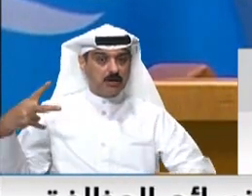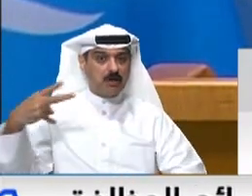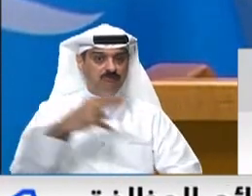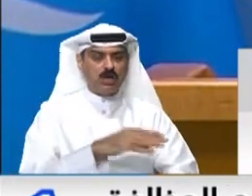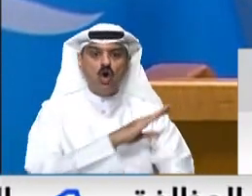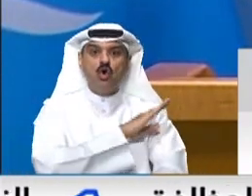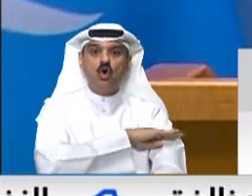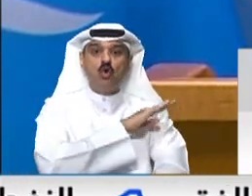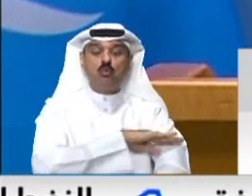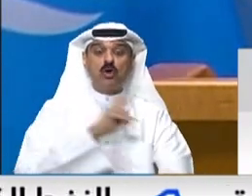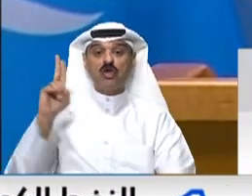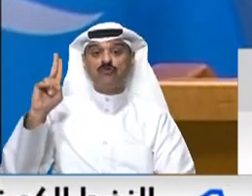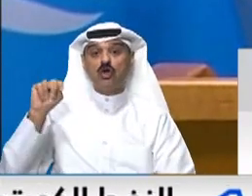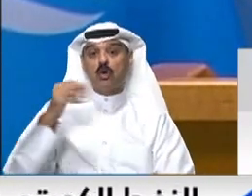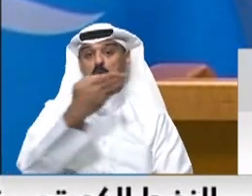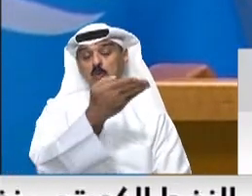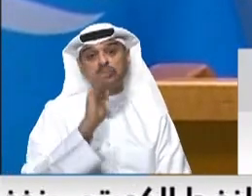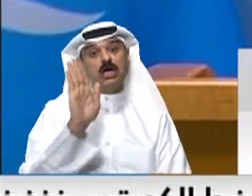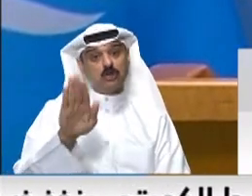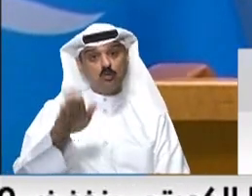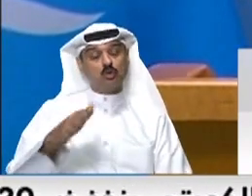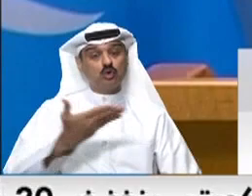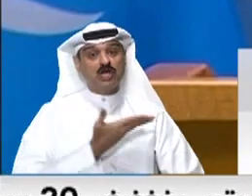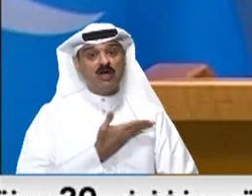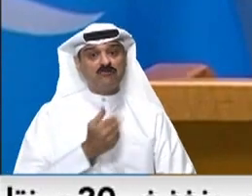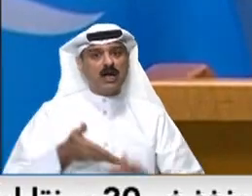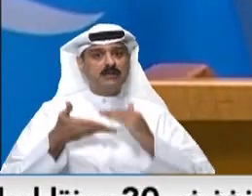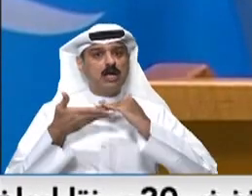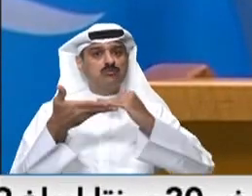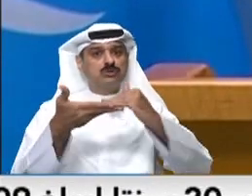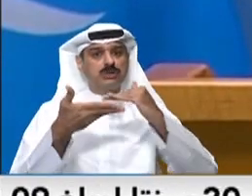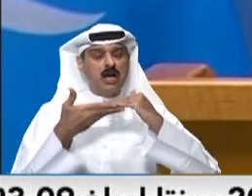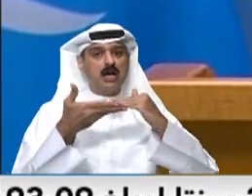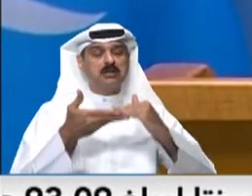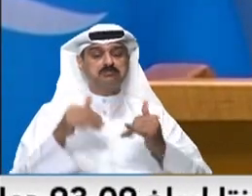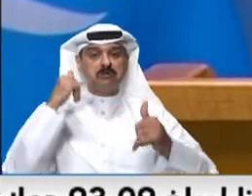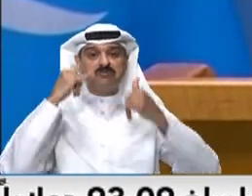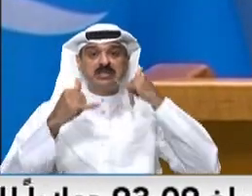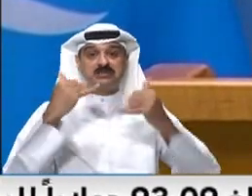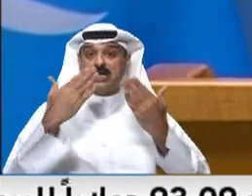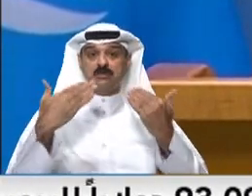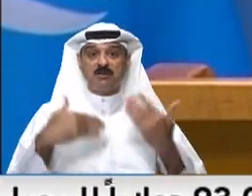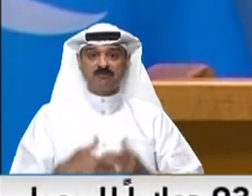الأمم المتحدة الموجودين في غزة لتقديم المساعدات الإنسانية.